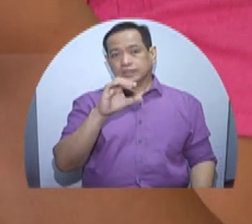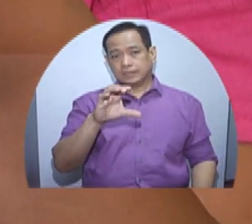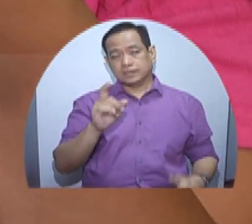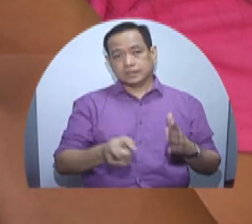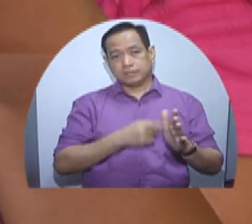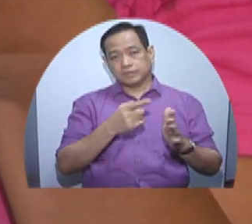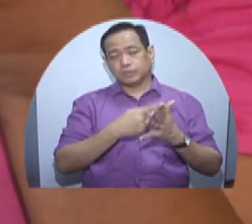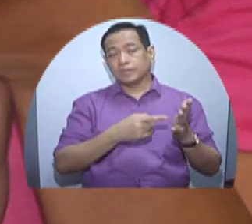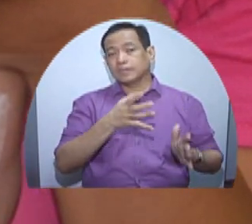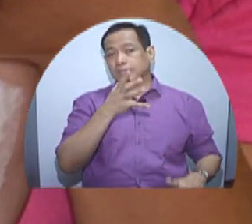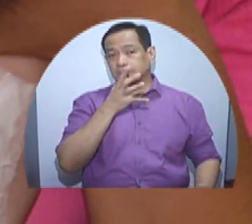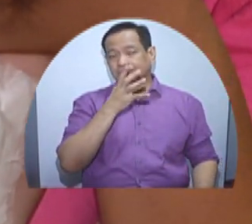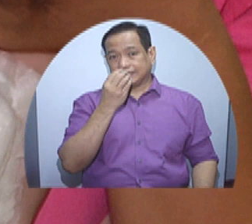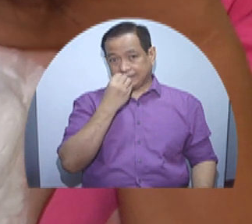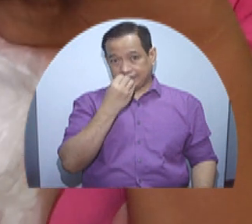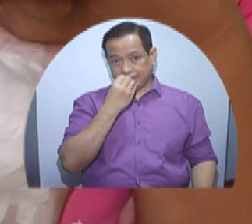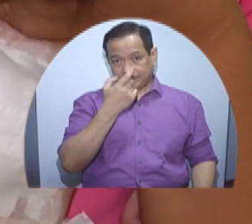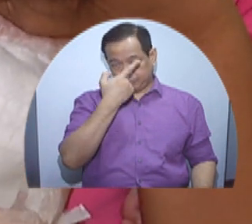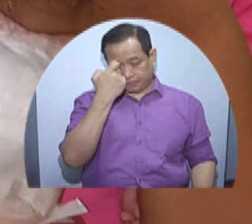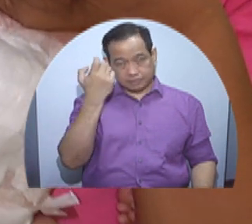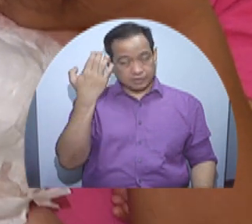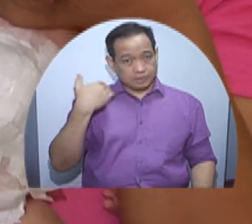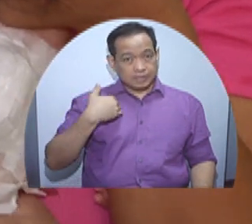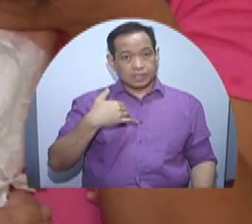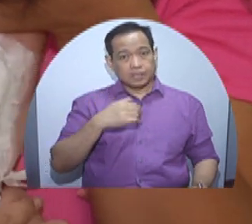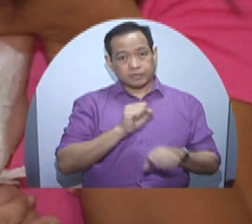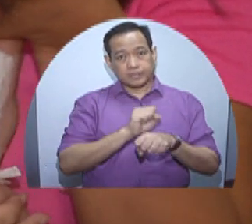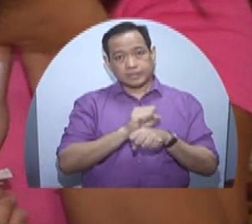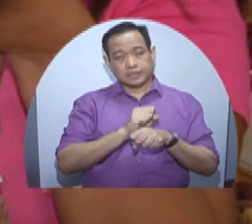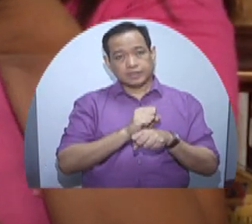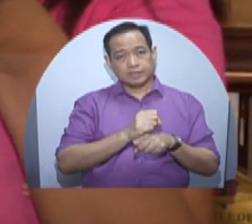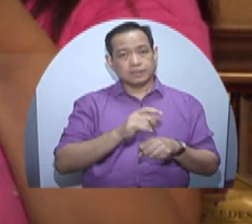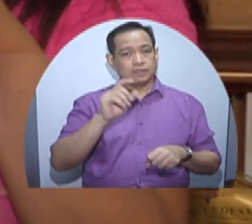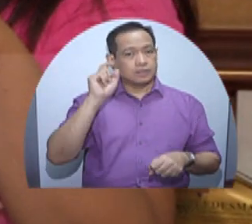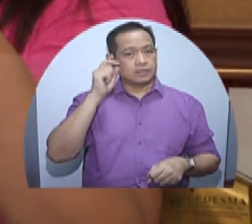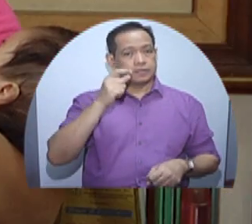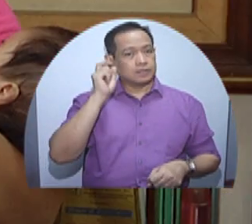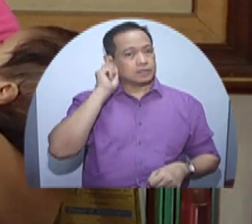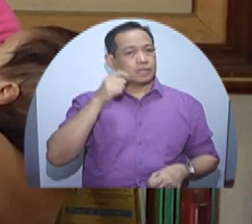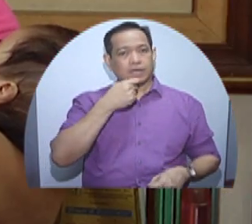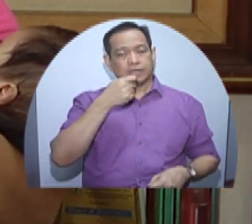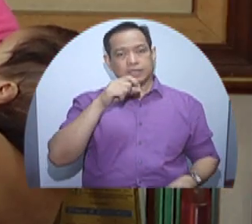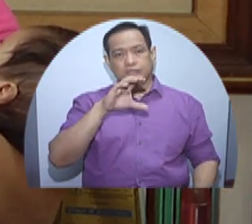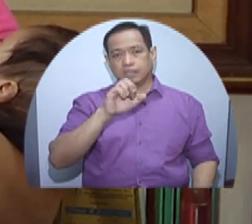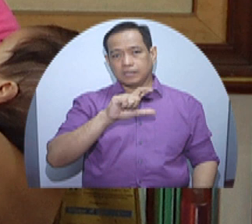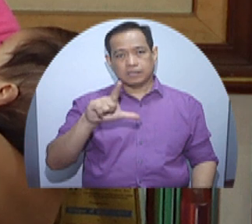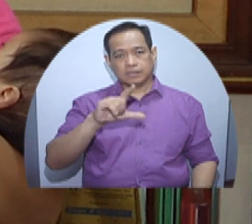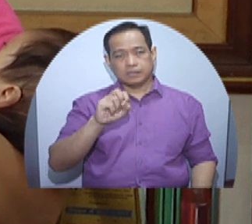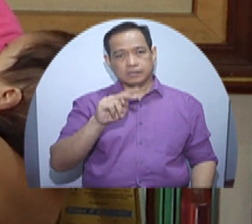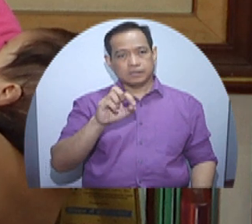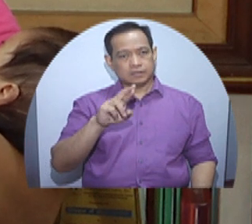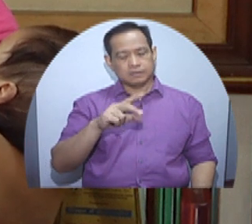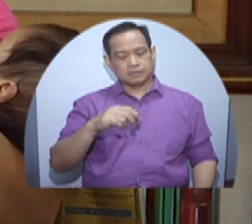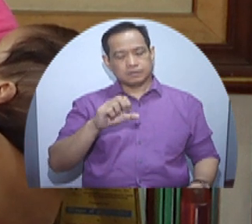po sa kinakain na po ng nanay. Dati po kasing call center po ako. So, stress na po talaga ako